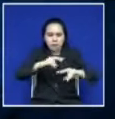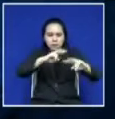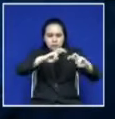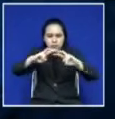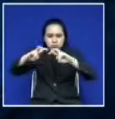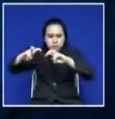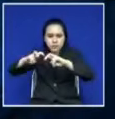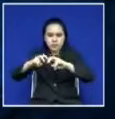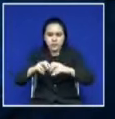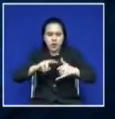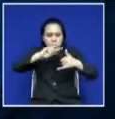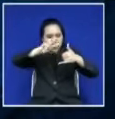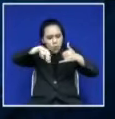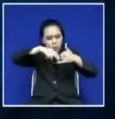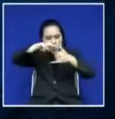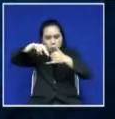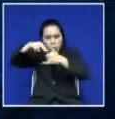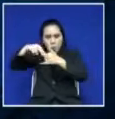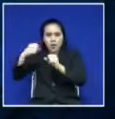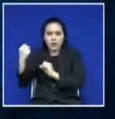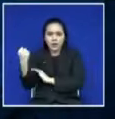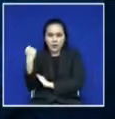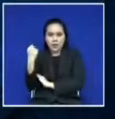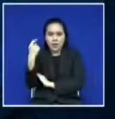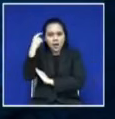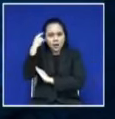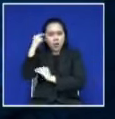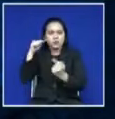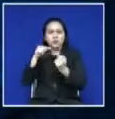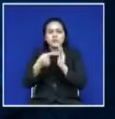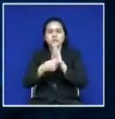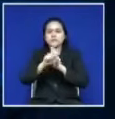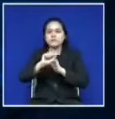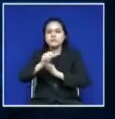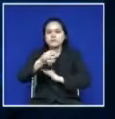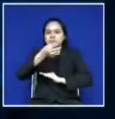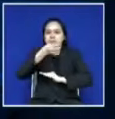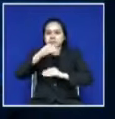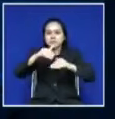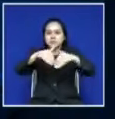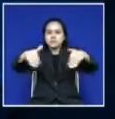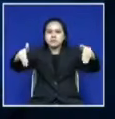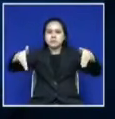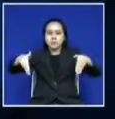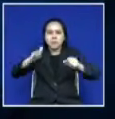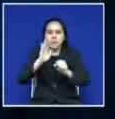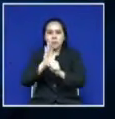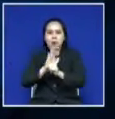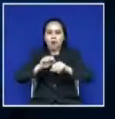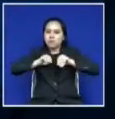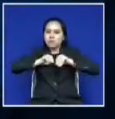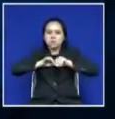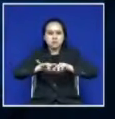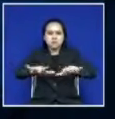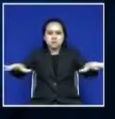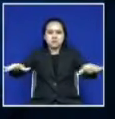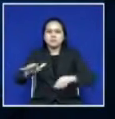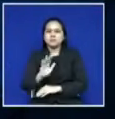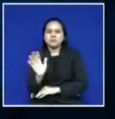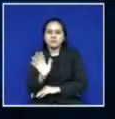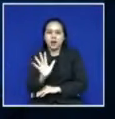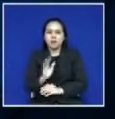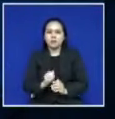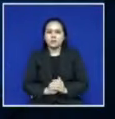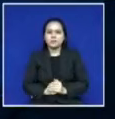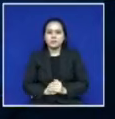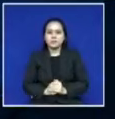ไม่ให้ออกไปจากสมุทรสาครนะครับการแพร่ระบาดใหญ่หรือแพร่ระบาดที่เป็นมี